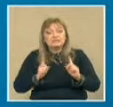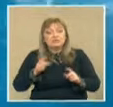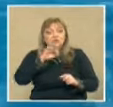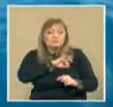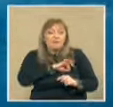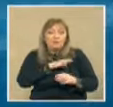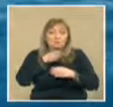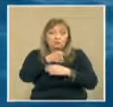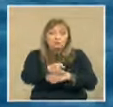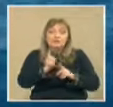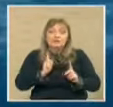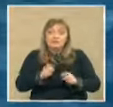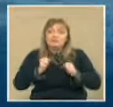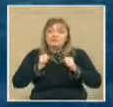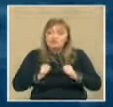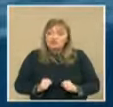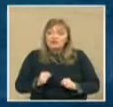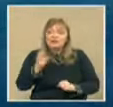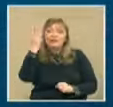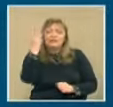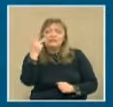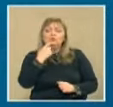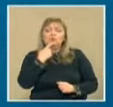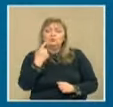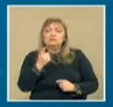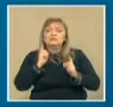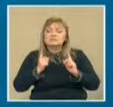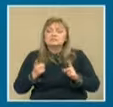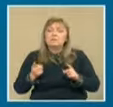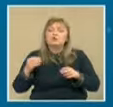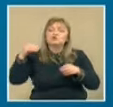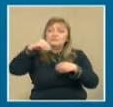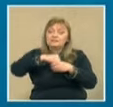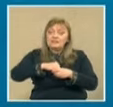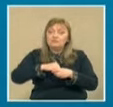отидем там, трябваше да чакаме 3 години, за да може да се включим в квотата.